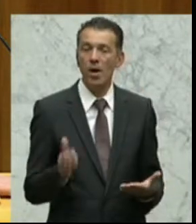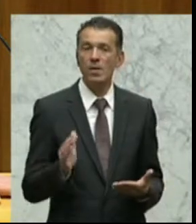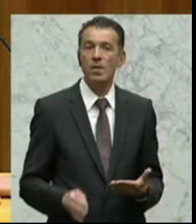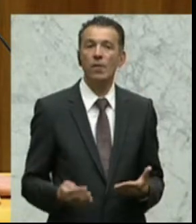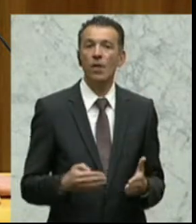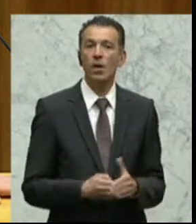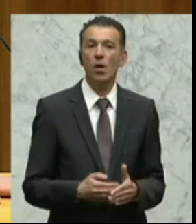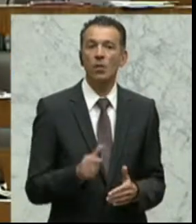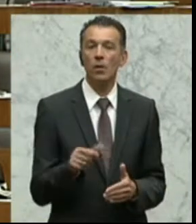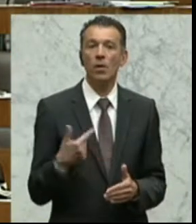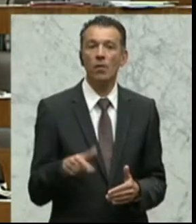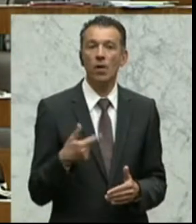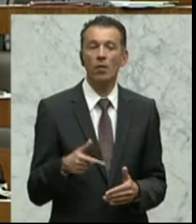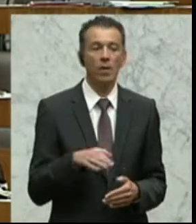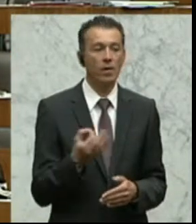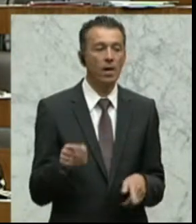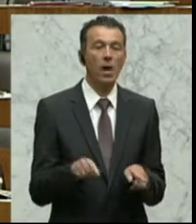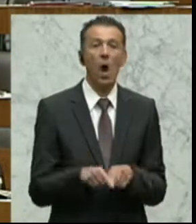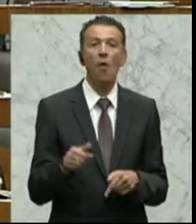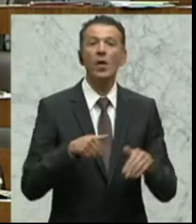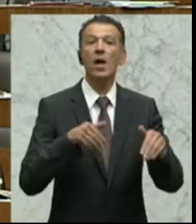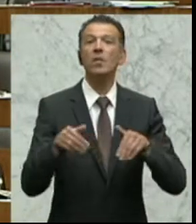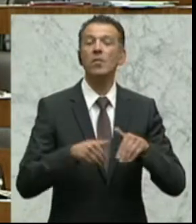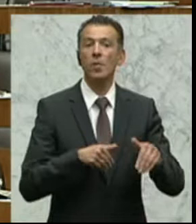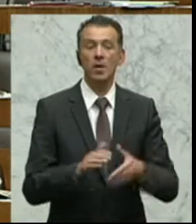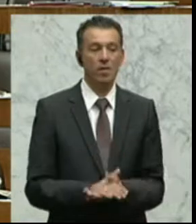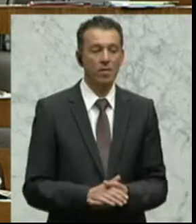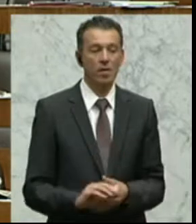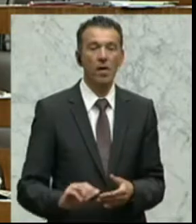4.122 Tagen auch den Finanzminister, nämlich seit